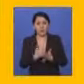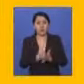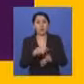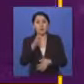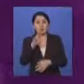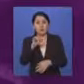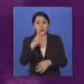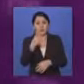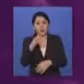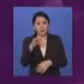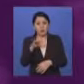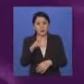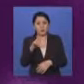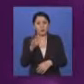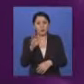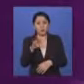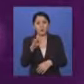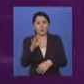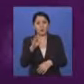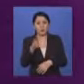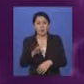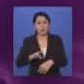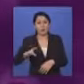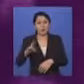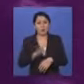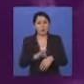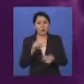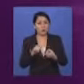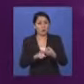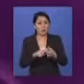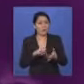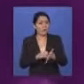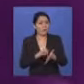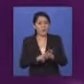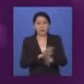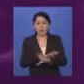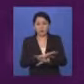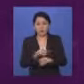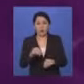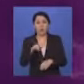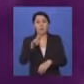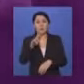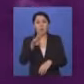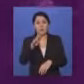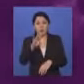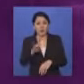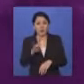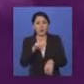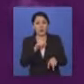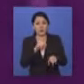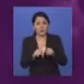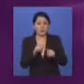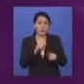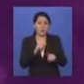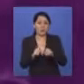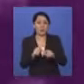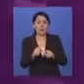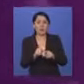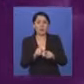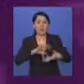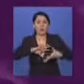Тайынша, Шалақын, Темирезов пен Ғабит Мүсірепов аудандарында коронавирусты жұқтырудың фактісі анықталмаған. ПТР әдісімен зертханалық